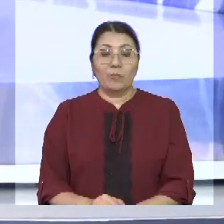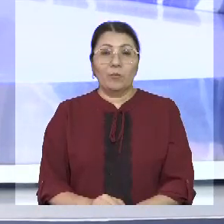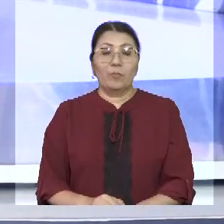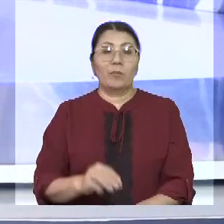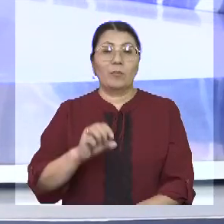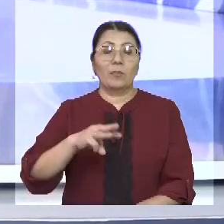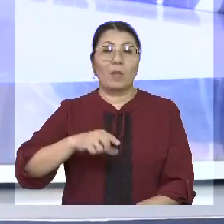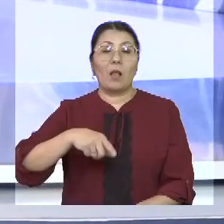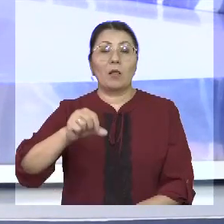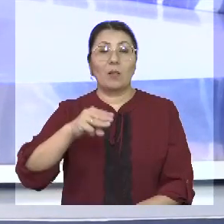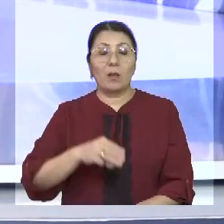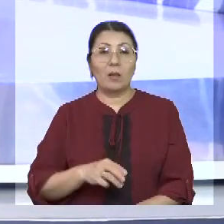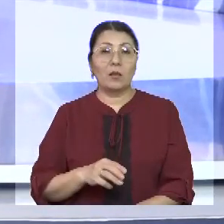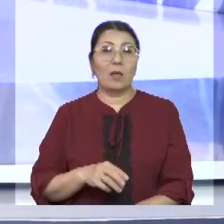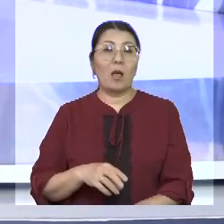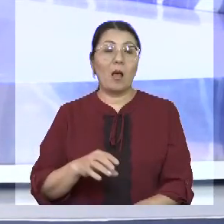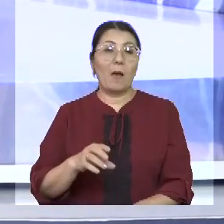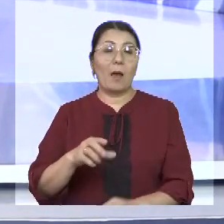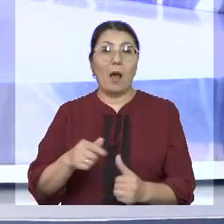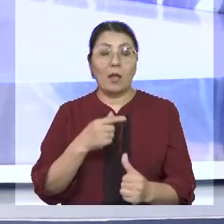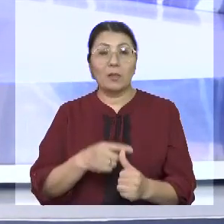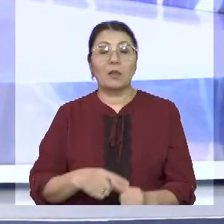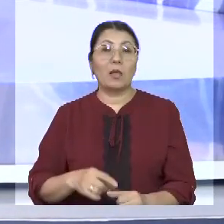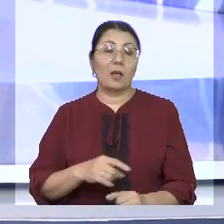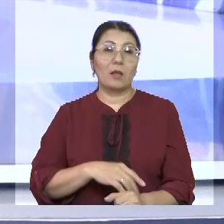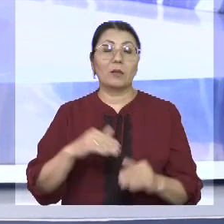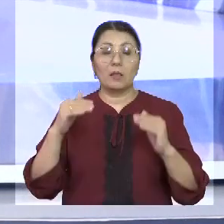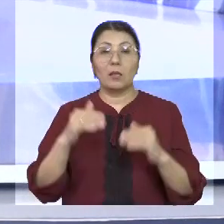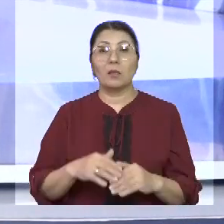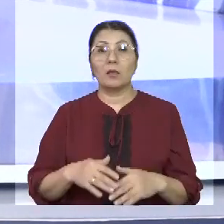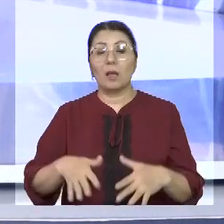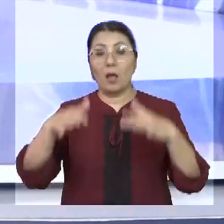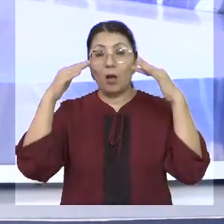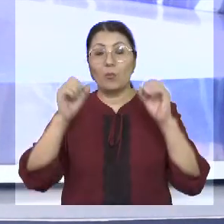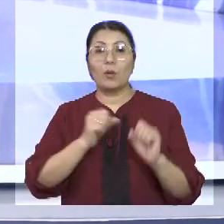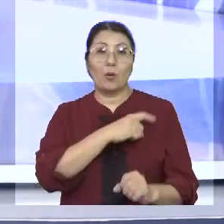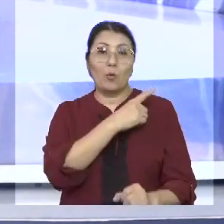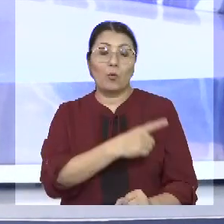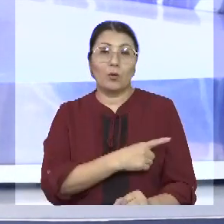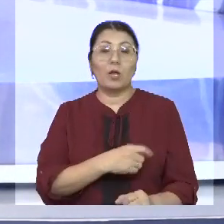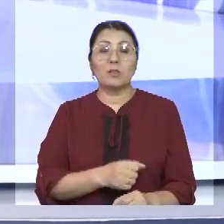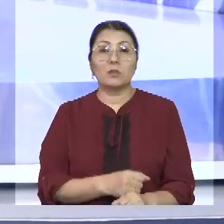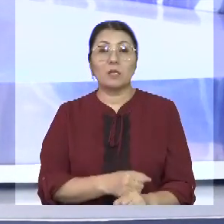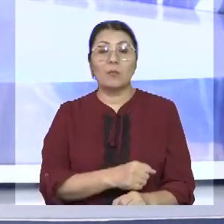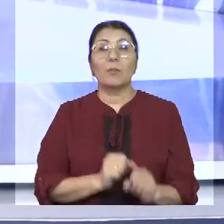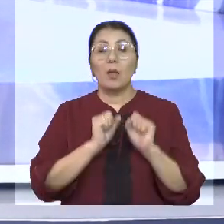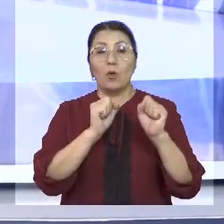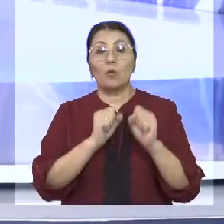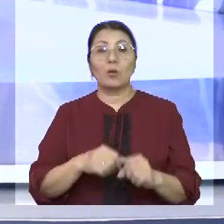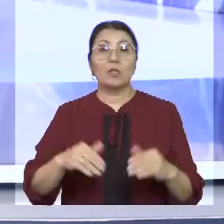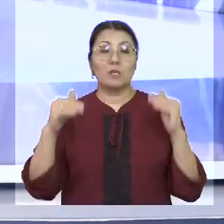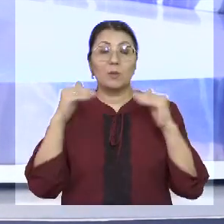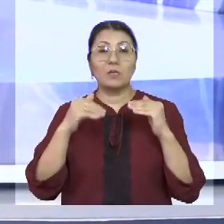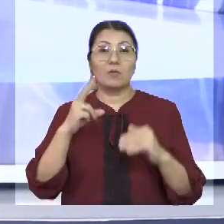Ал Талғат Бигелдинов атындағы Әуе қорғаныс күштері әскери институты жаңа курсанттарды қабылдады. Биыл оқу орнына